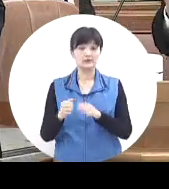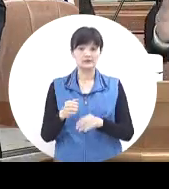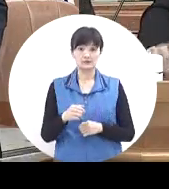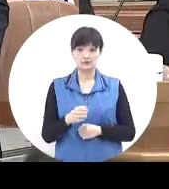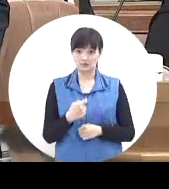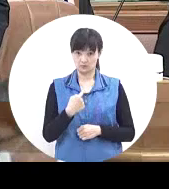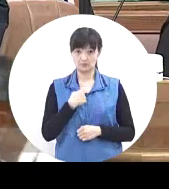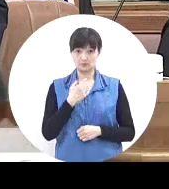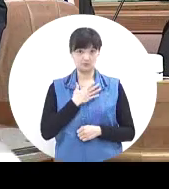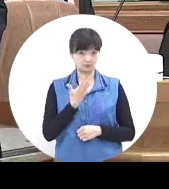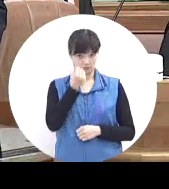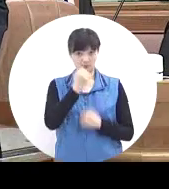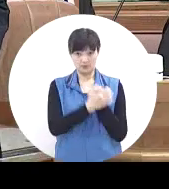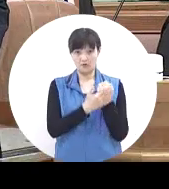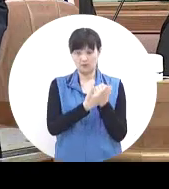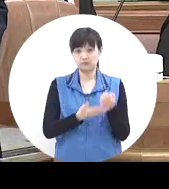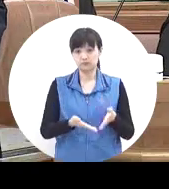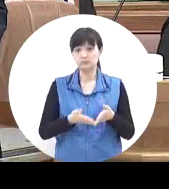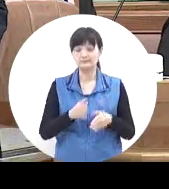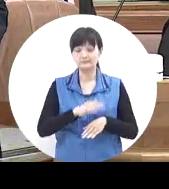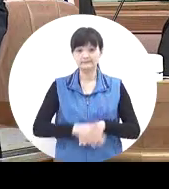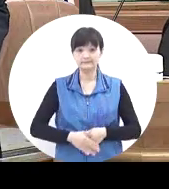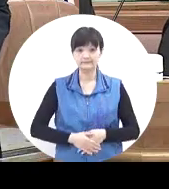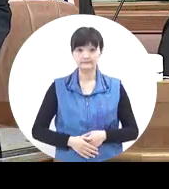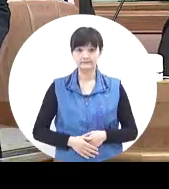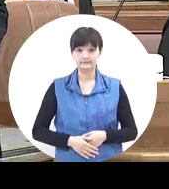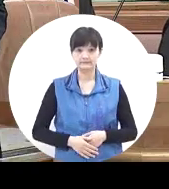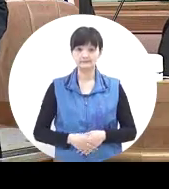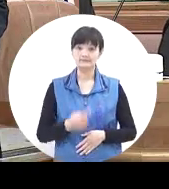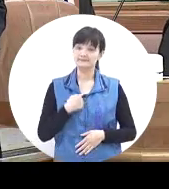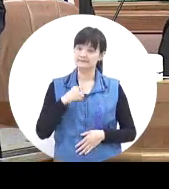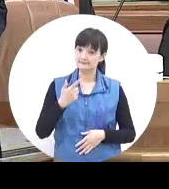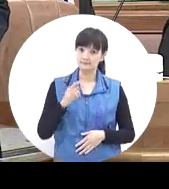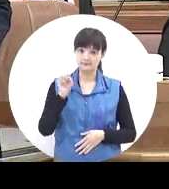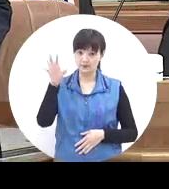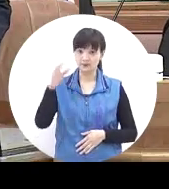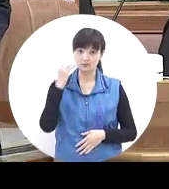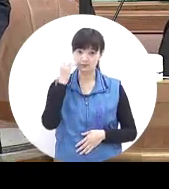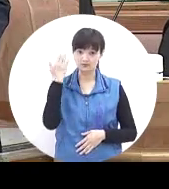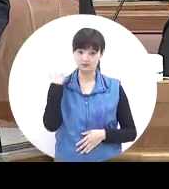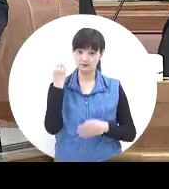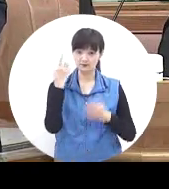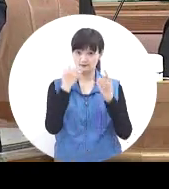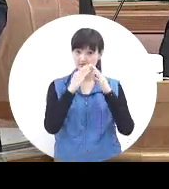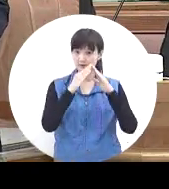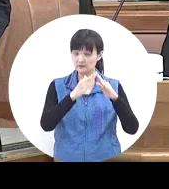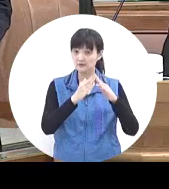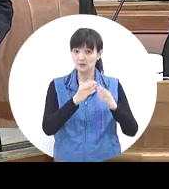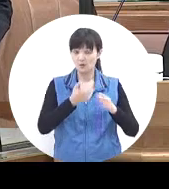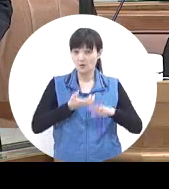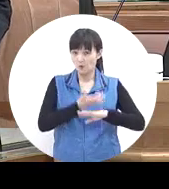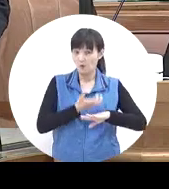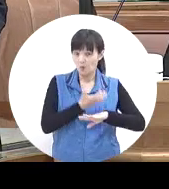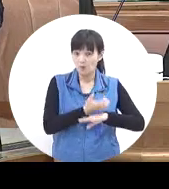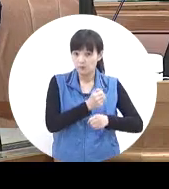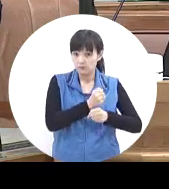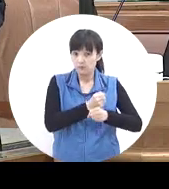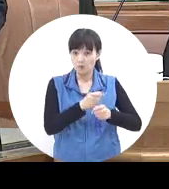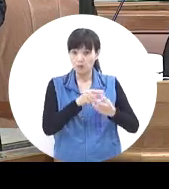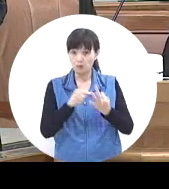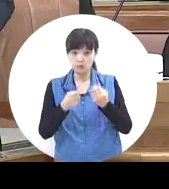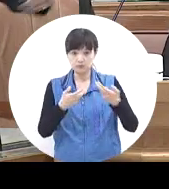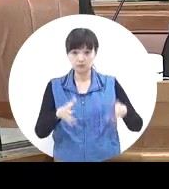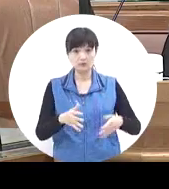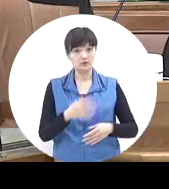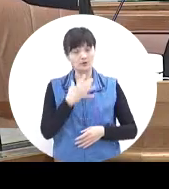地主权益我也确保。 如果说我们新北市有做过这么多的经验，也要做一个开发科嘛？为什么我们不留下来，我们自己